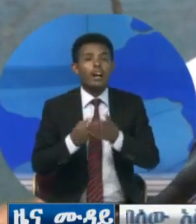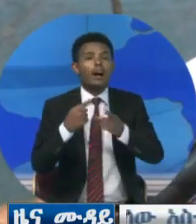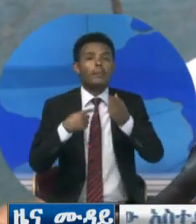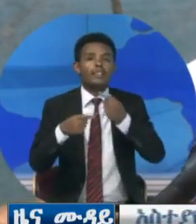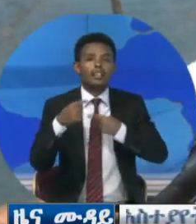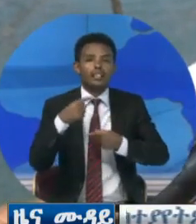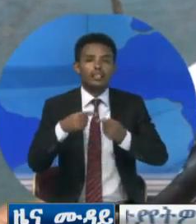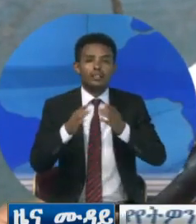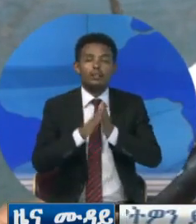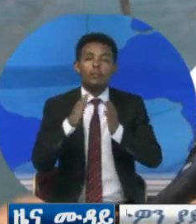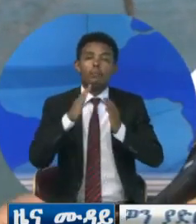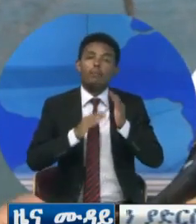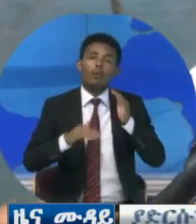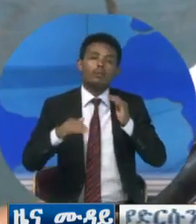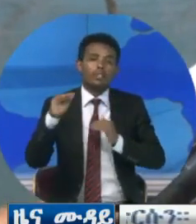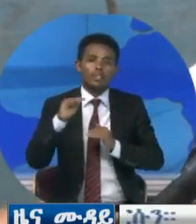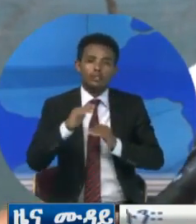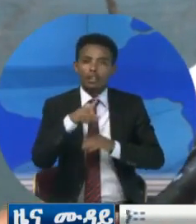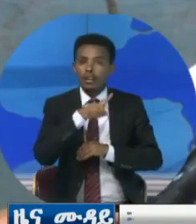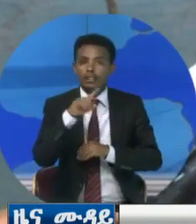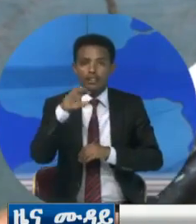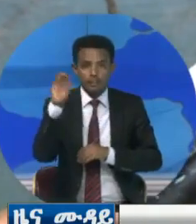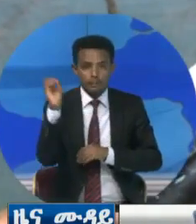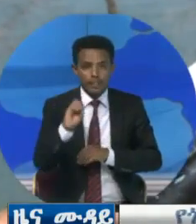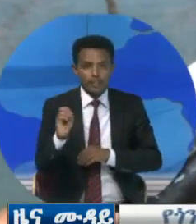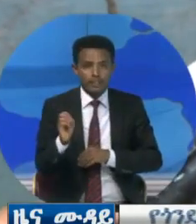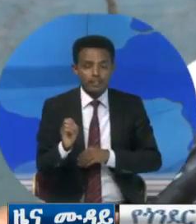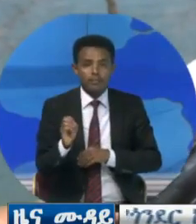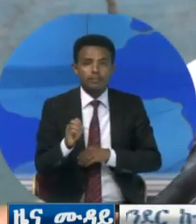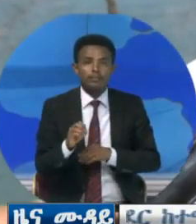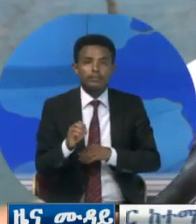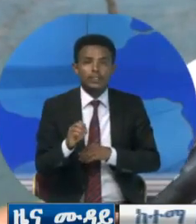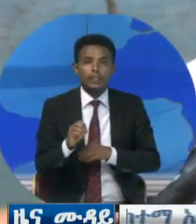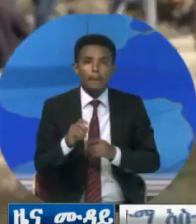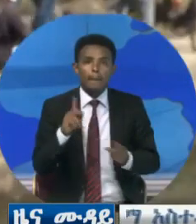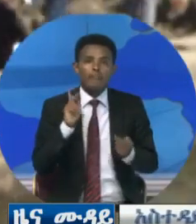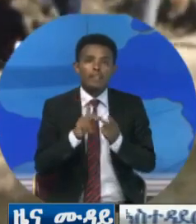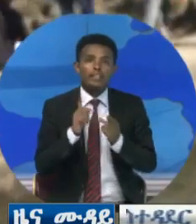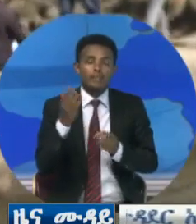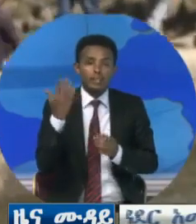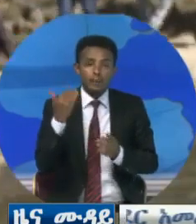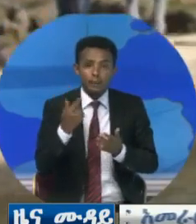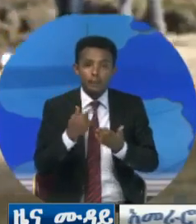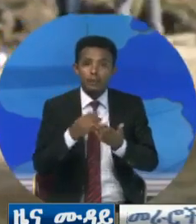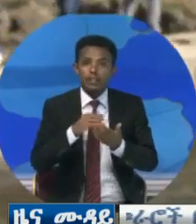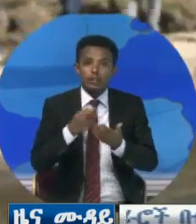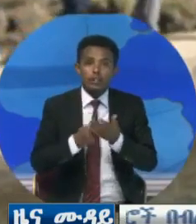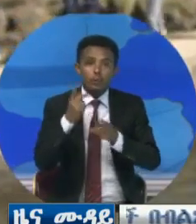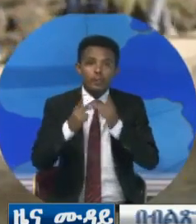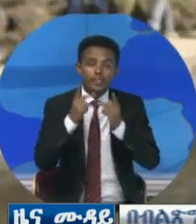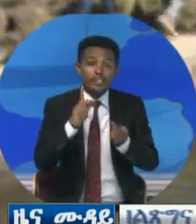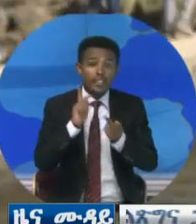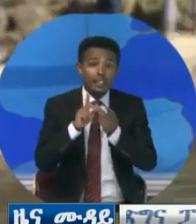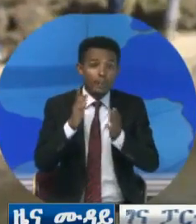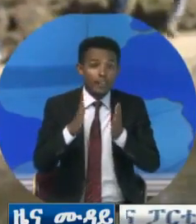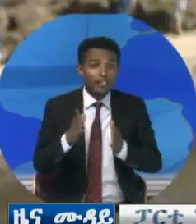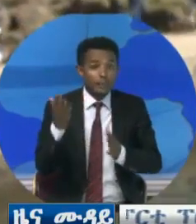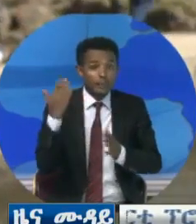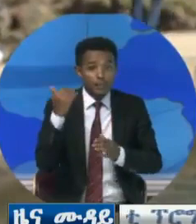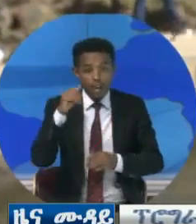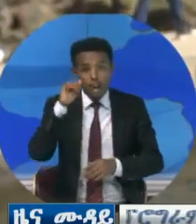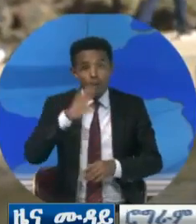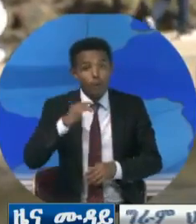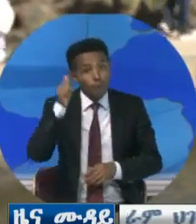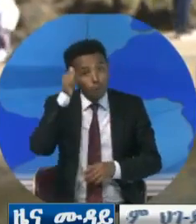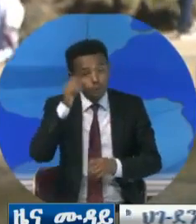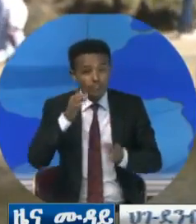የአመጣጣችን ሞር ዛን 100% effective ነበር። ጉብኝታቸው ስኬታማ እንደነበር የገለጹት አቶ ዮብ